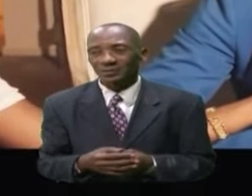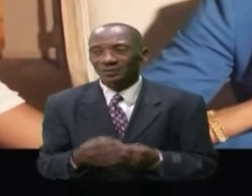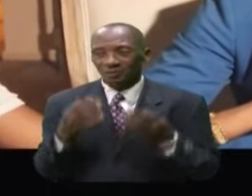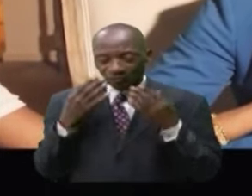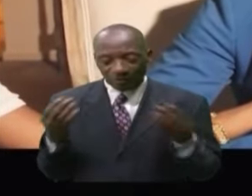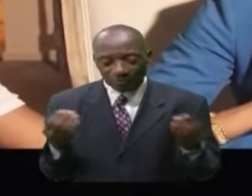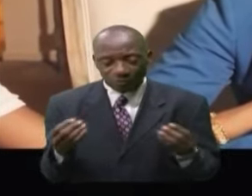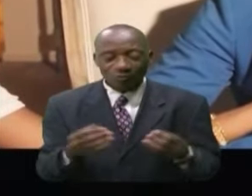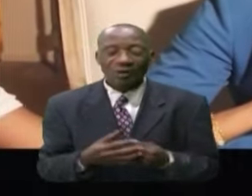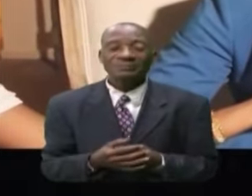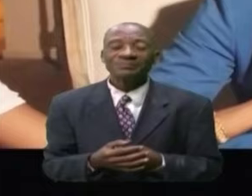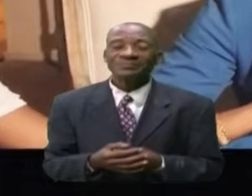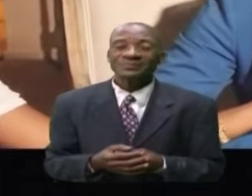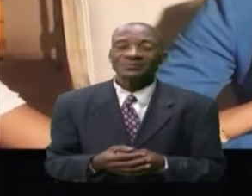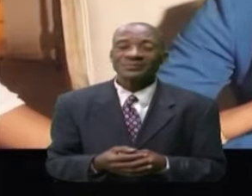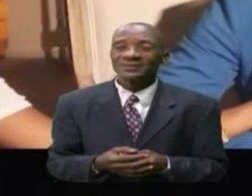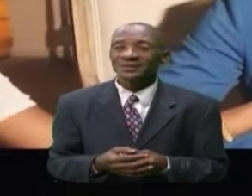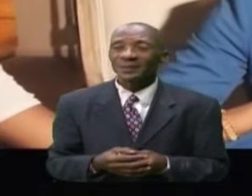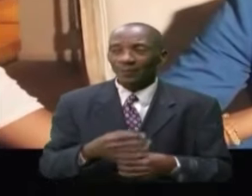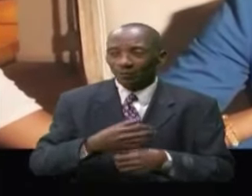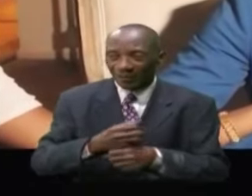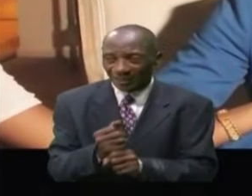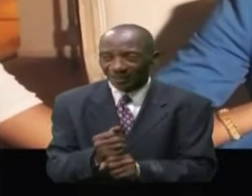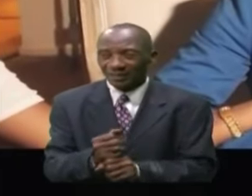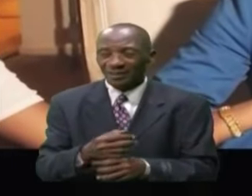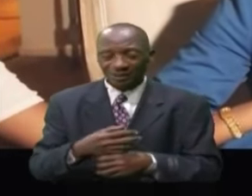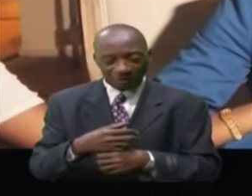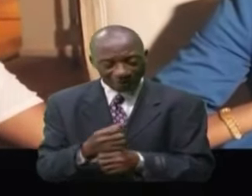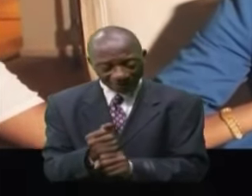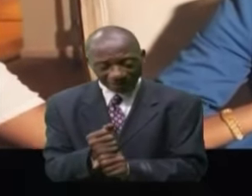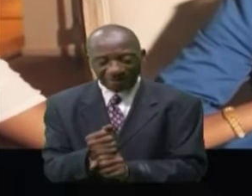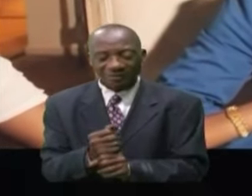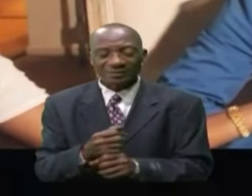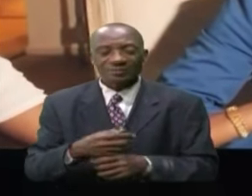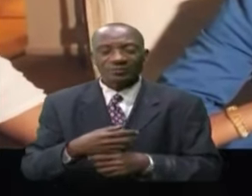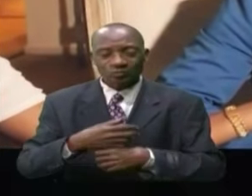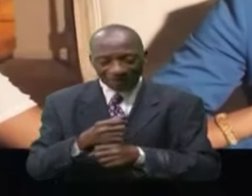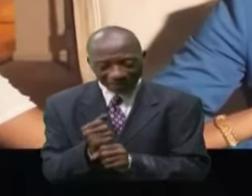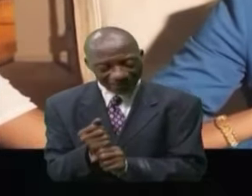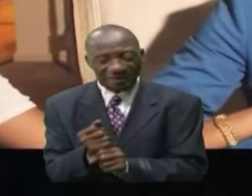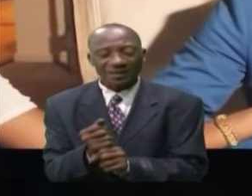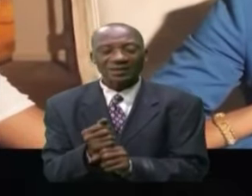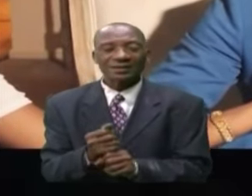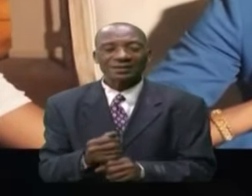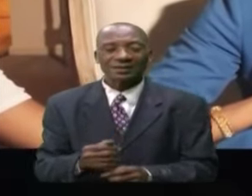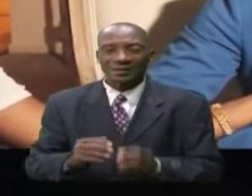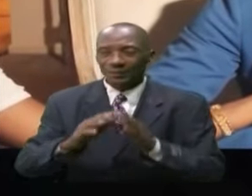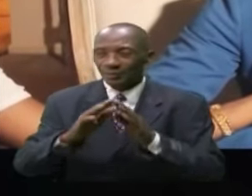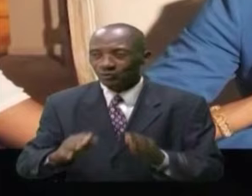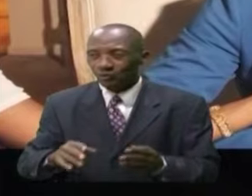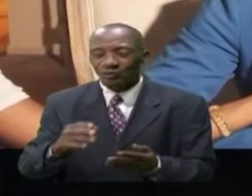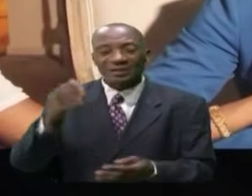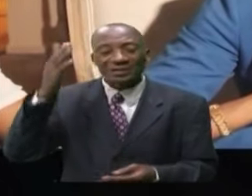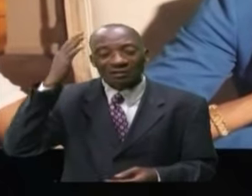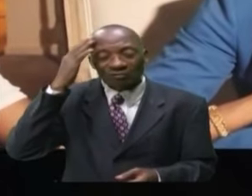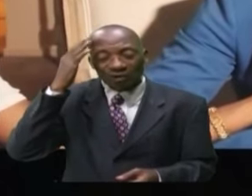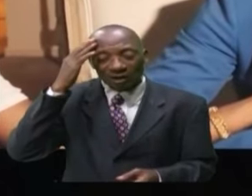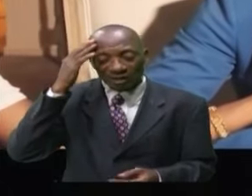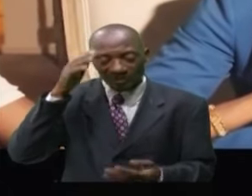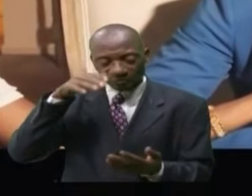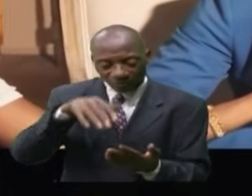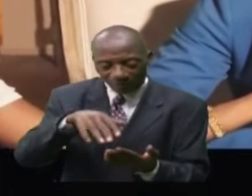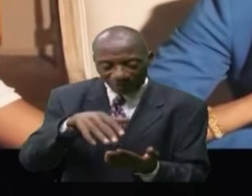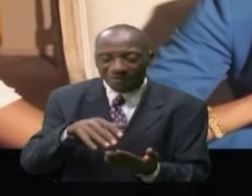paix, c'est cette arme qui chasse la guerre. Nous devons être tous des artisans de paix. Avec la paix, nous chassons les